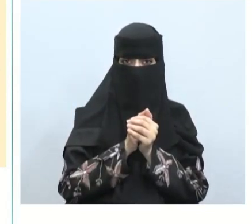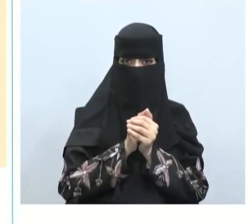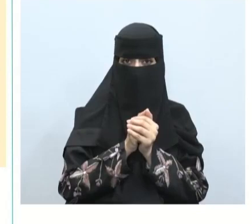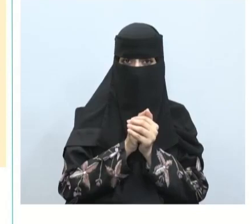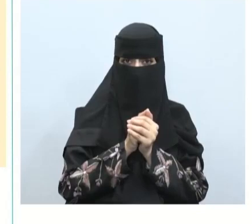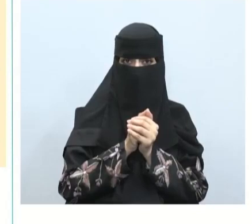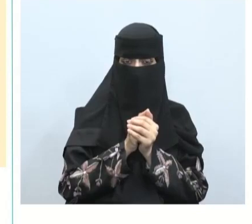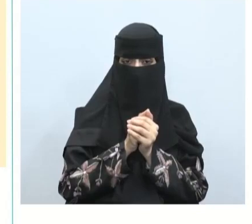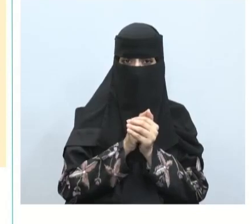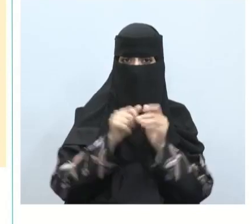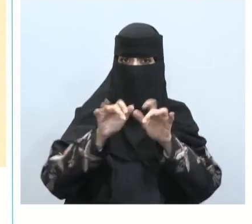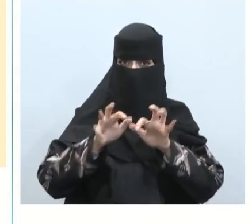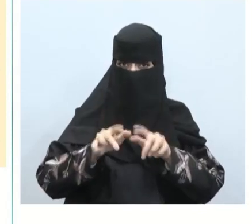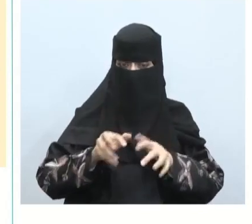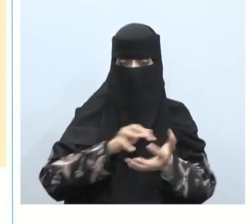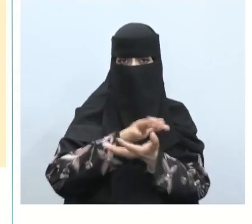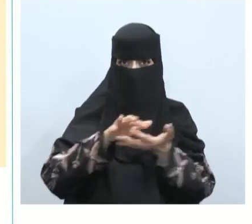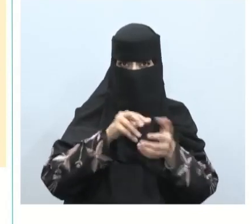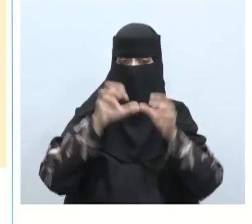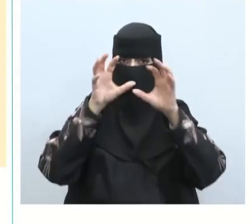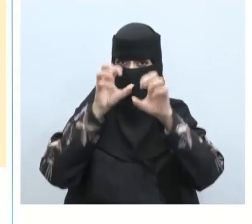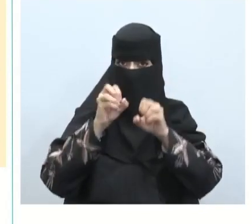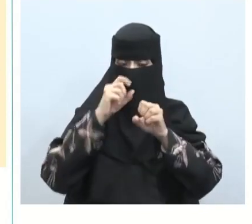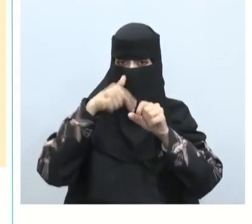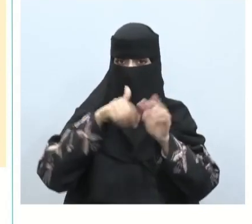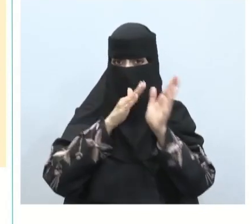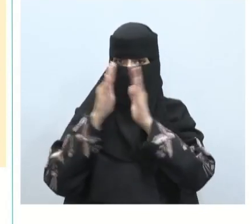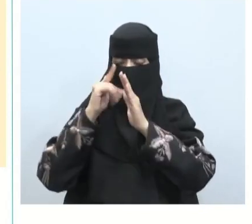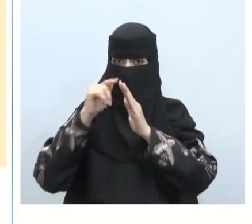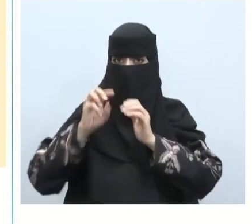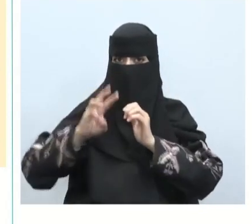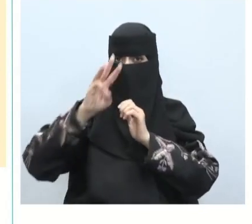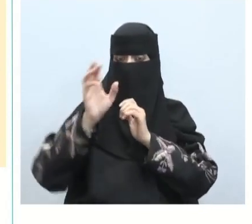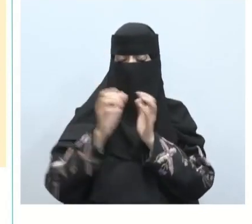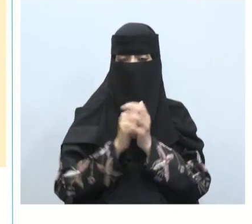مثلا نكتب المشكله ونحفظها ايضا او نحفظ مستند الوورد